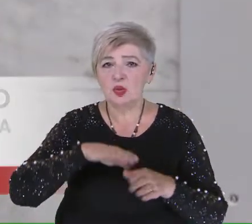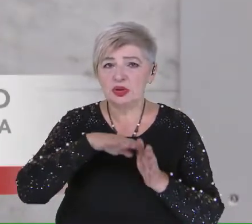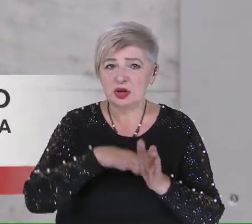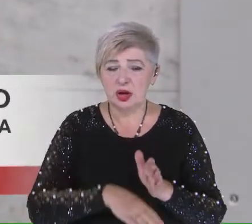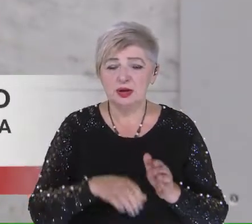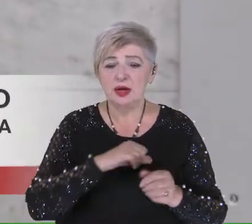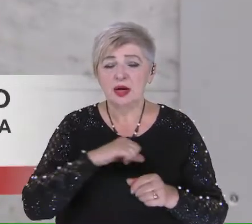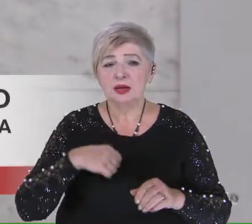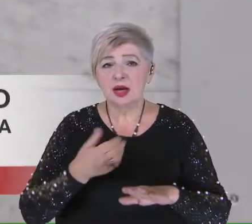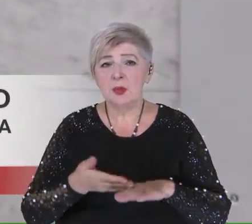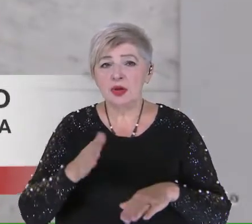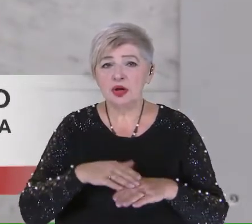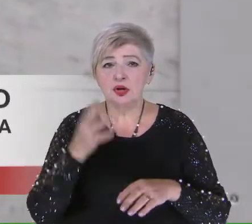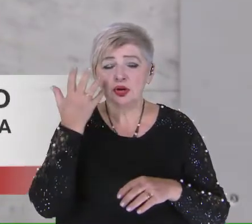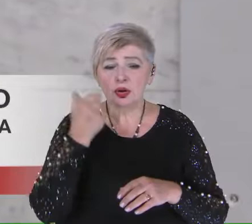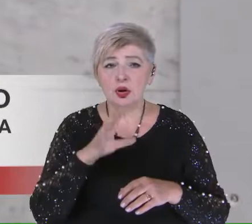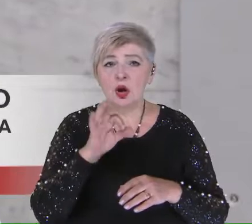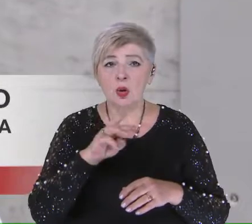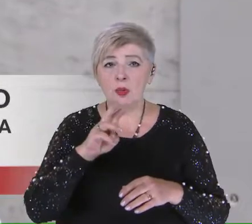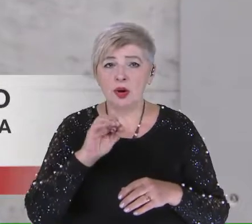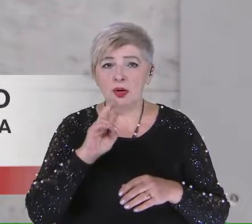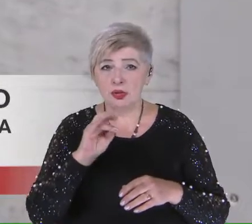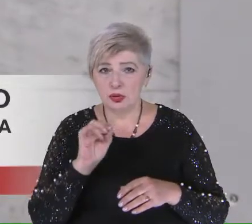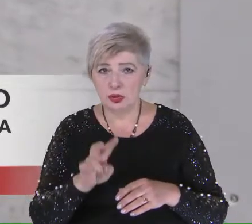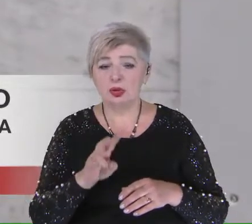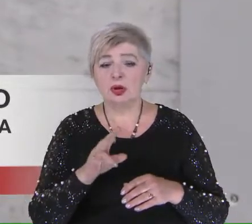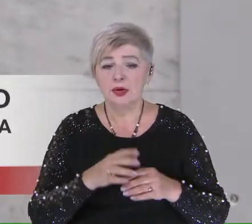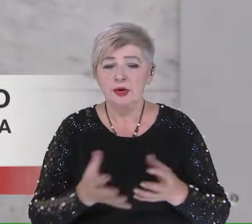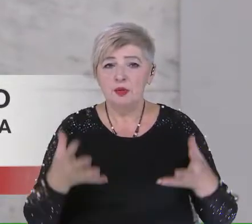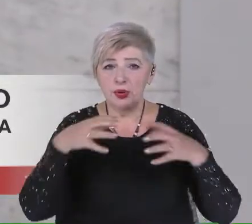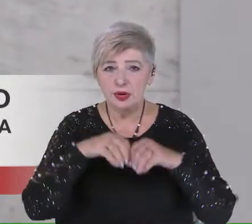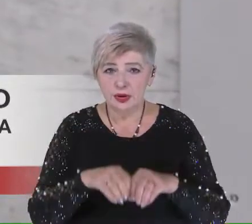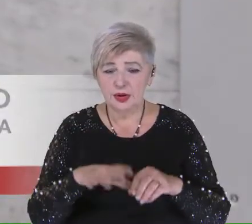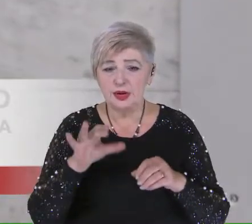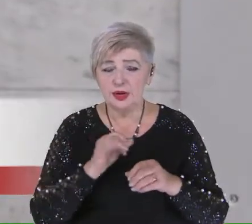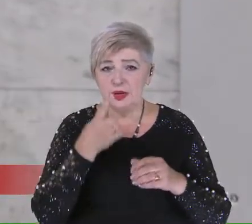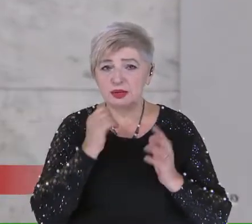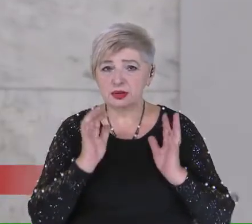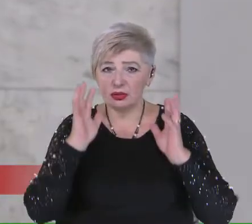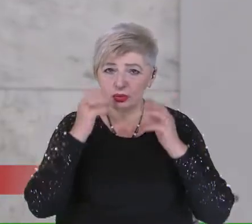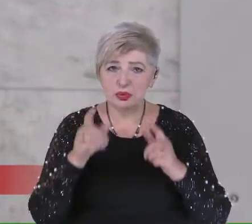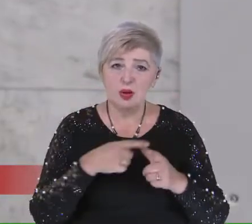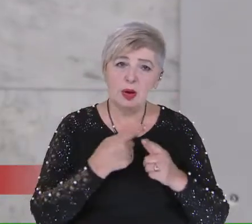тяжче, коли омікрон в поєднанні з інсультом або з інфарктом,